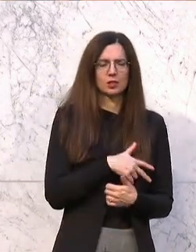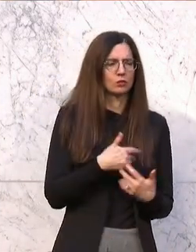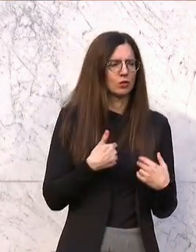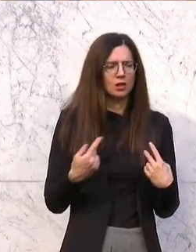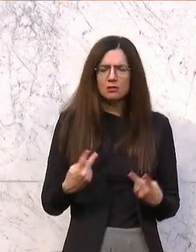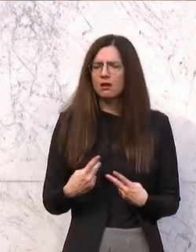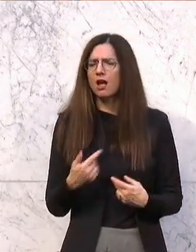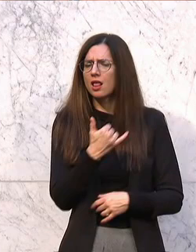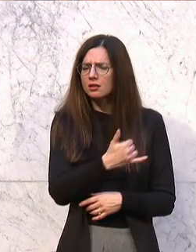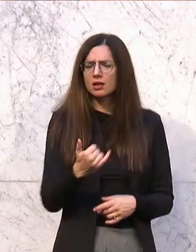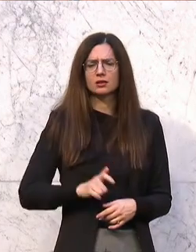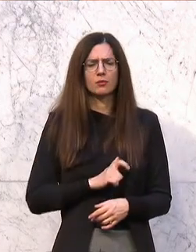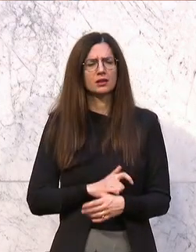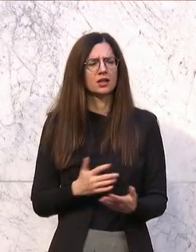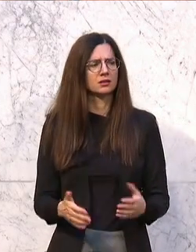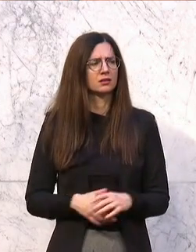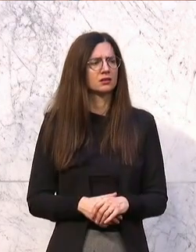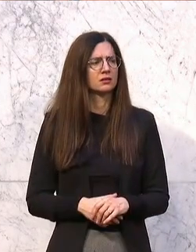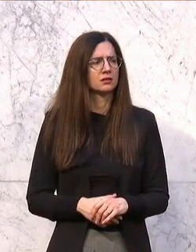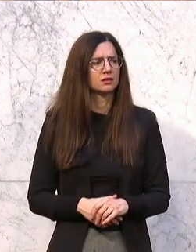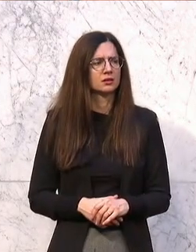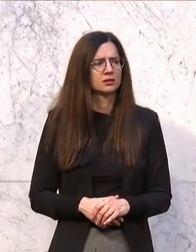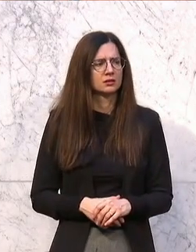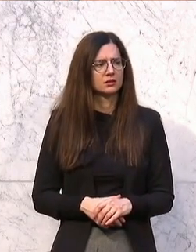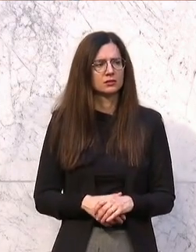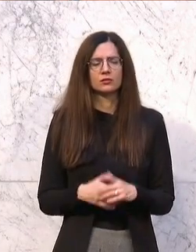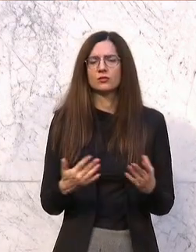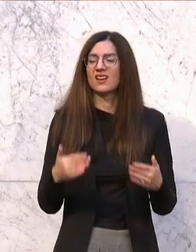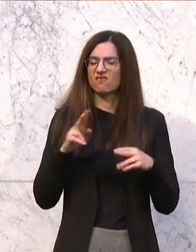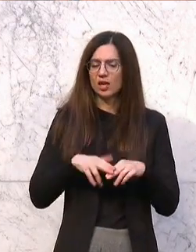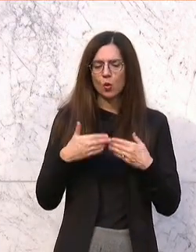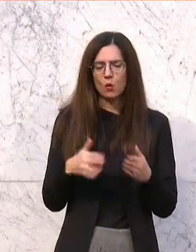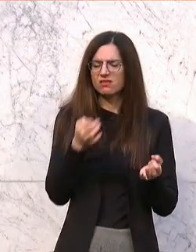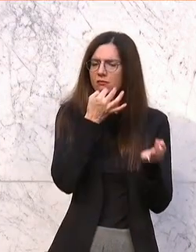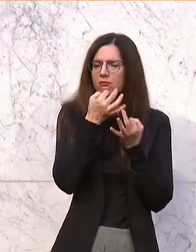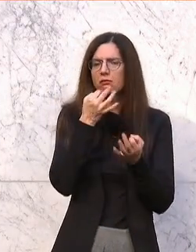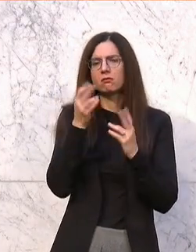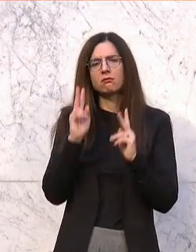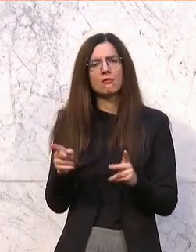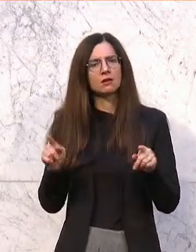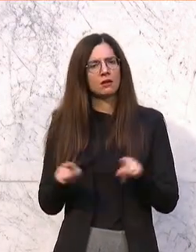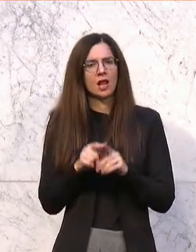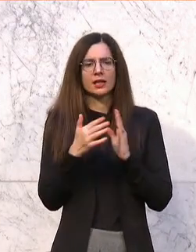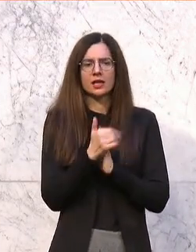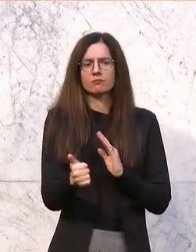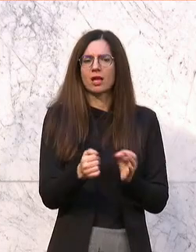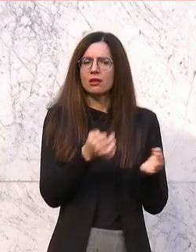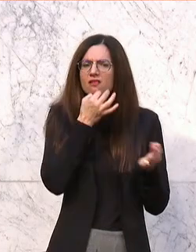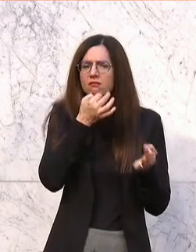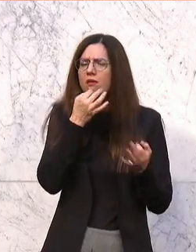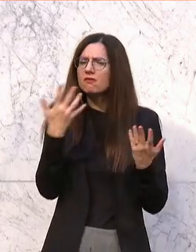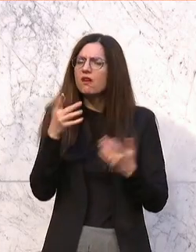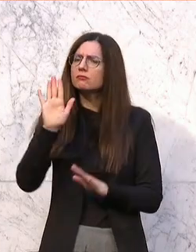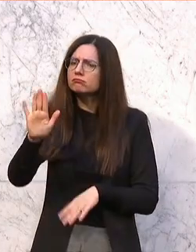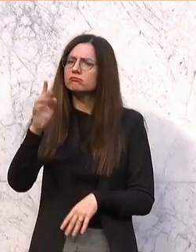ist ja wurscht, so wie halt die anderen 4 Parteien waren, haben können, was wenn Fragen offen waren, vor Ort die Expertinnen und Experten